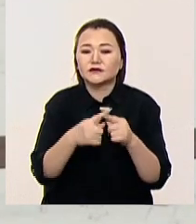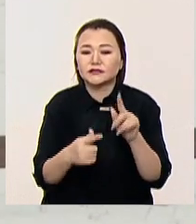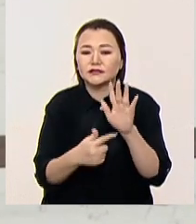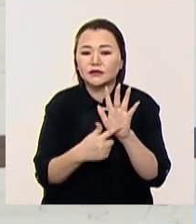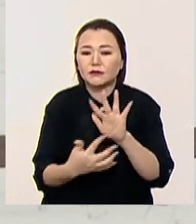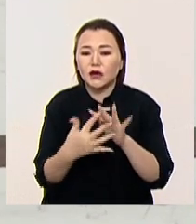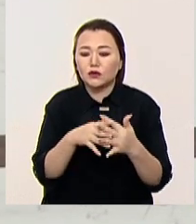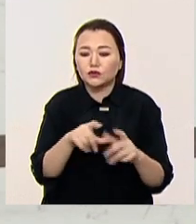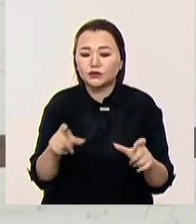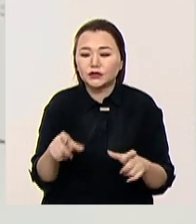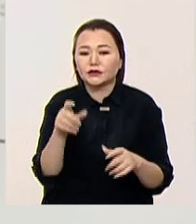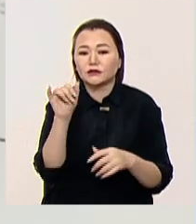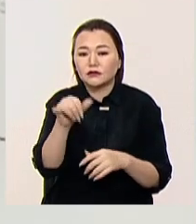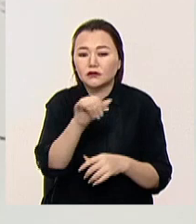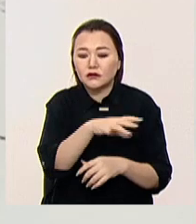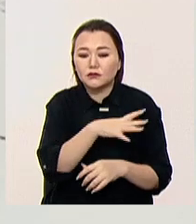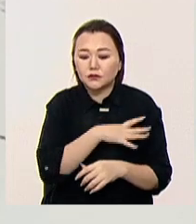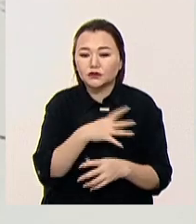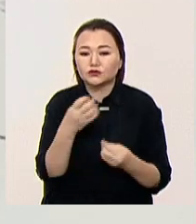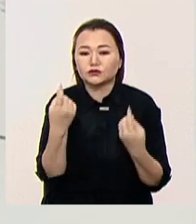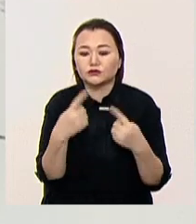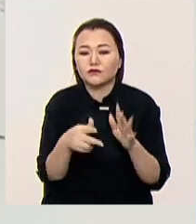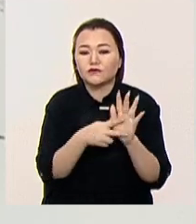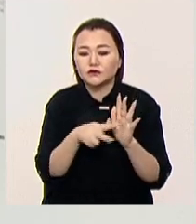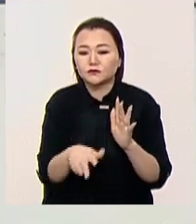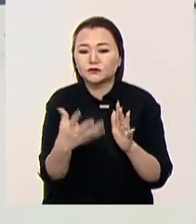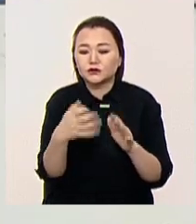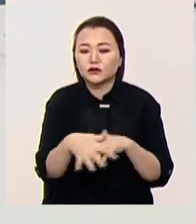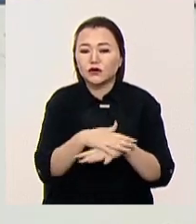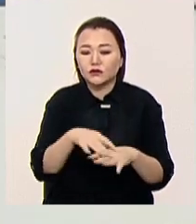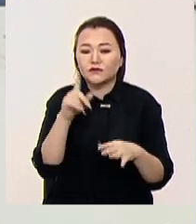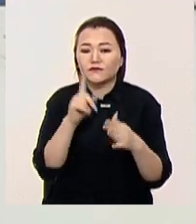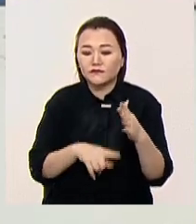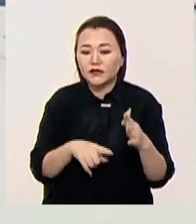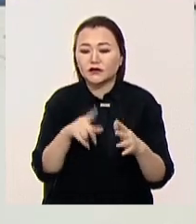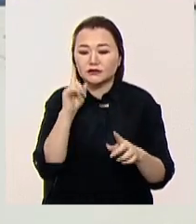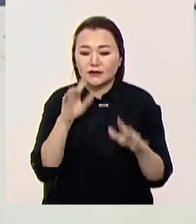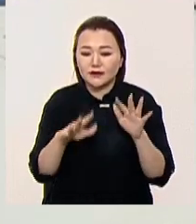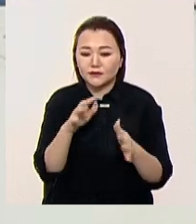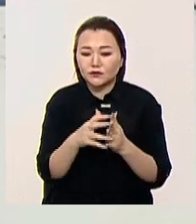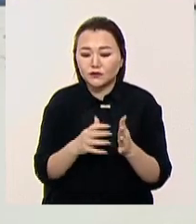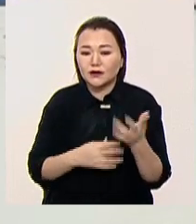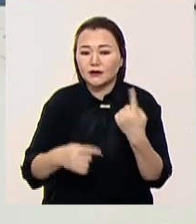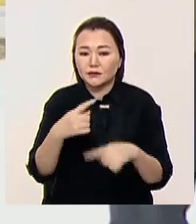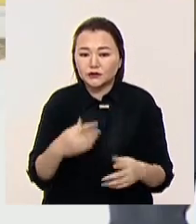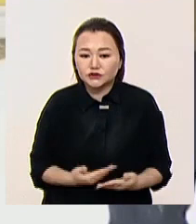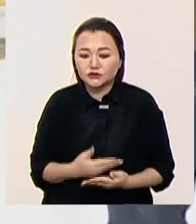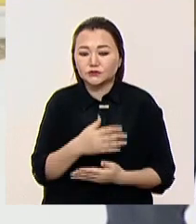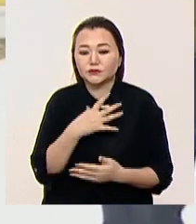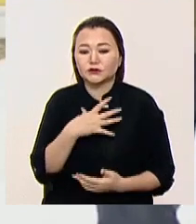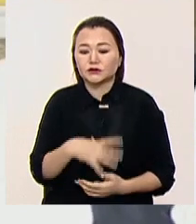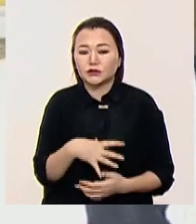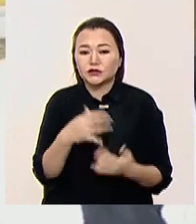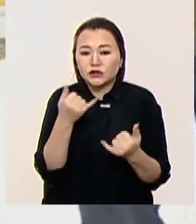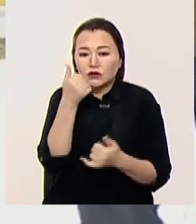ауылдың жұрты қақпаған есігіміз қалмады. Енді 8,5 000 елдің сеніміне селкеу түсіп, күні көмірге қарап отыр дейді. Биылғы